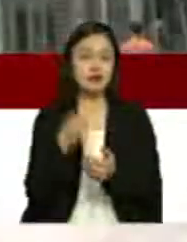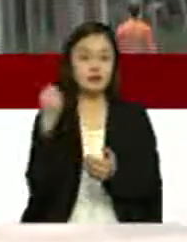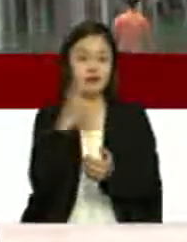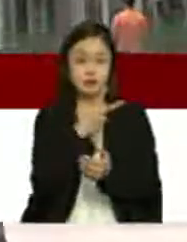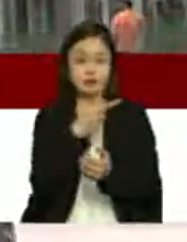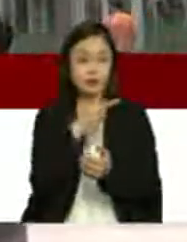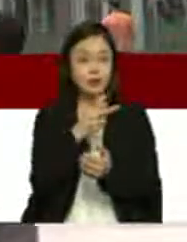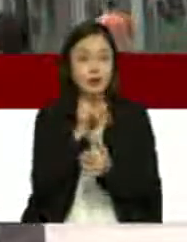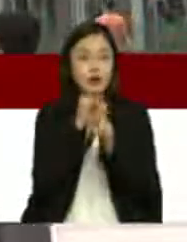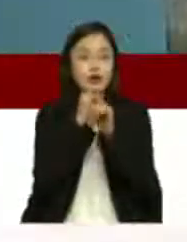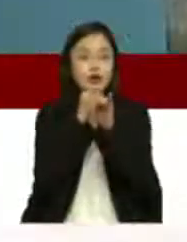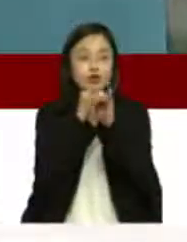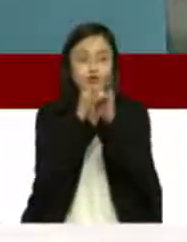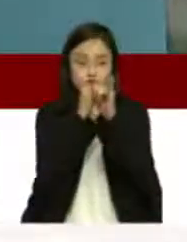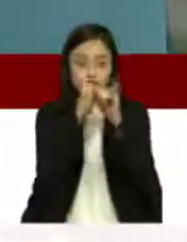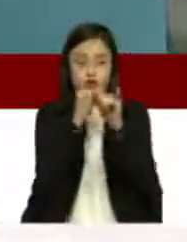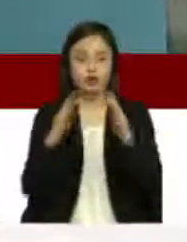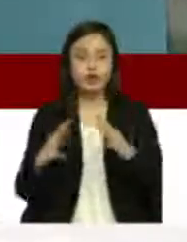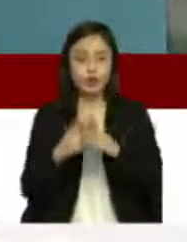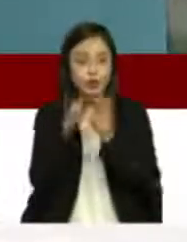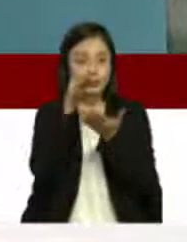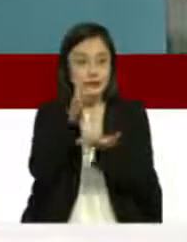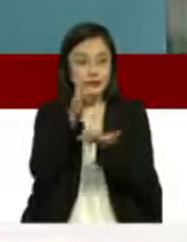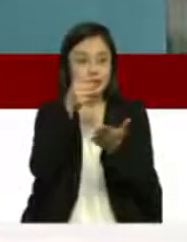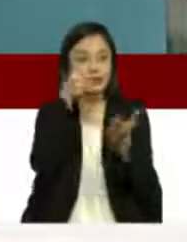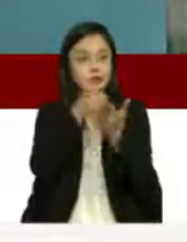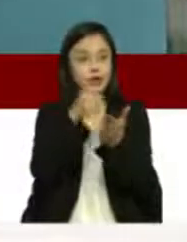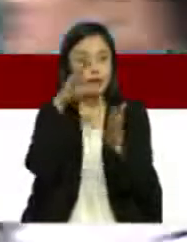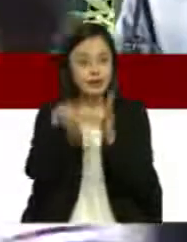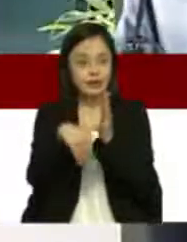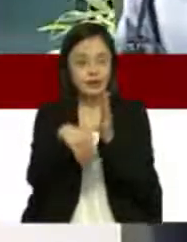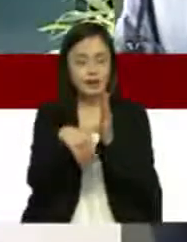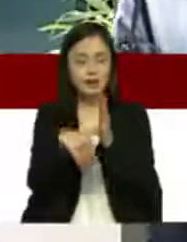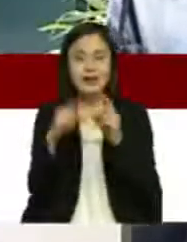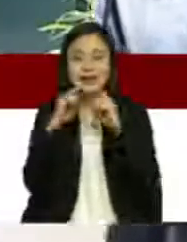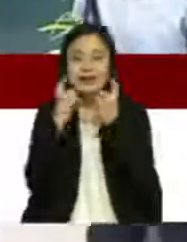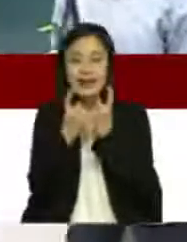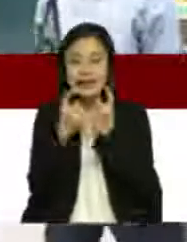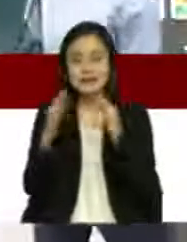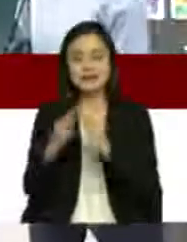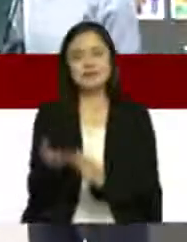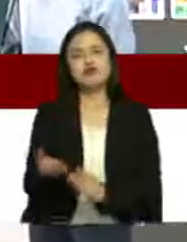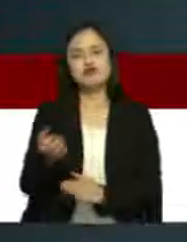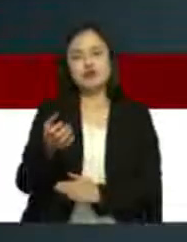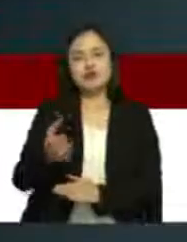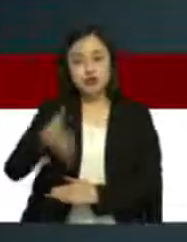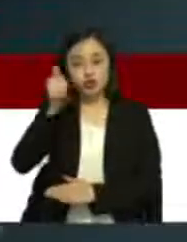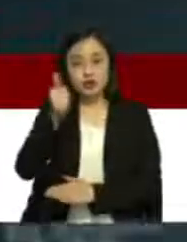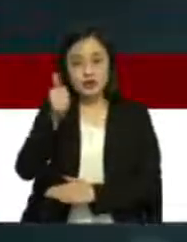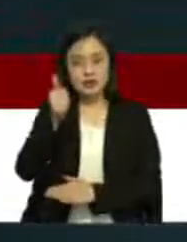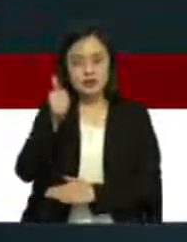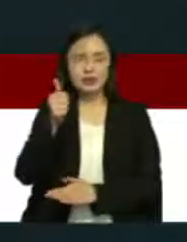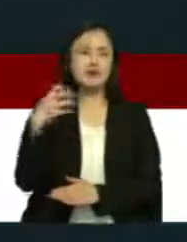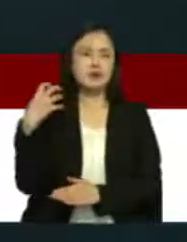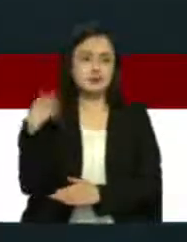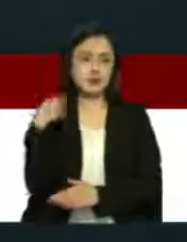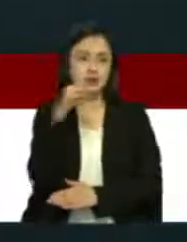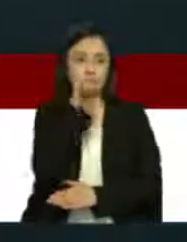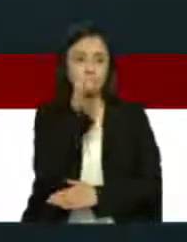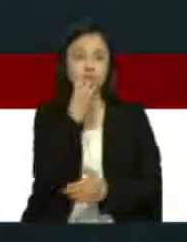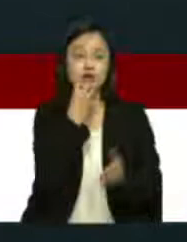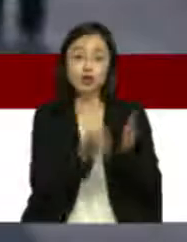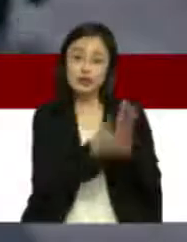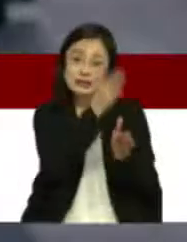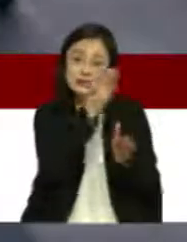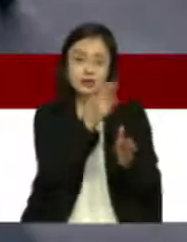술에 제의 신청에 이것을 경우에 그렇게 이제 준비하는 우 번역자의 미가서 경우에는 예